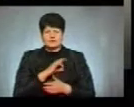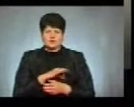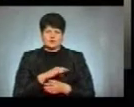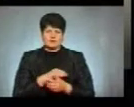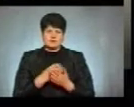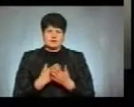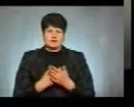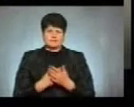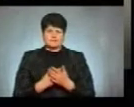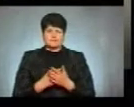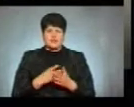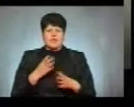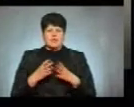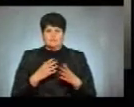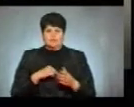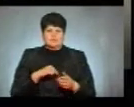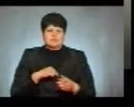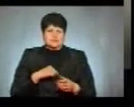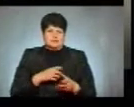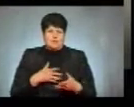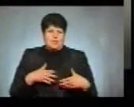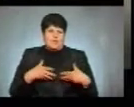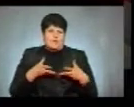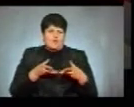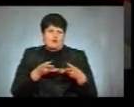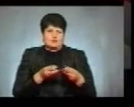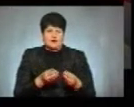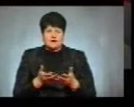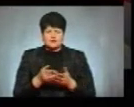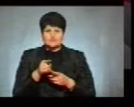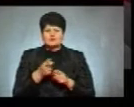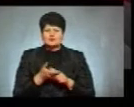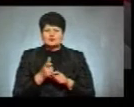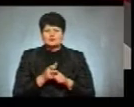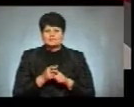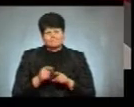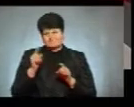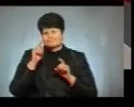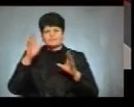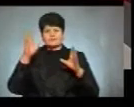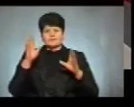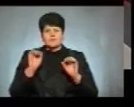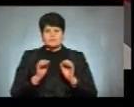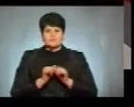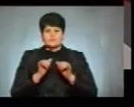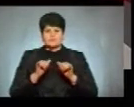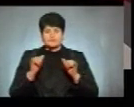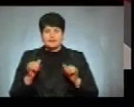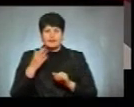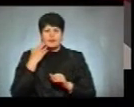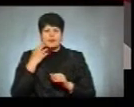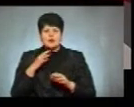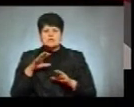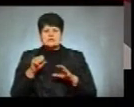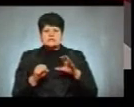скажімо, образно-емоційної подачі з боку Зеленського. Вона дуже феєрично може рости і легко